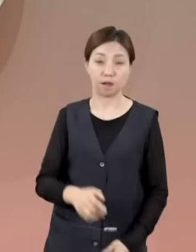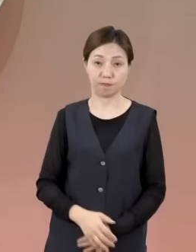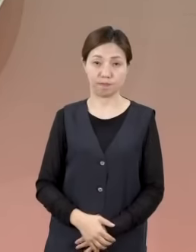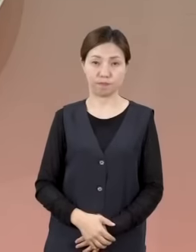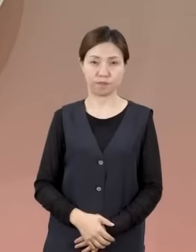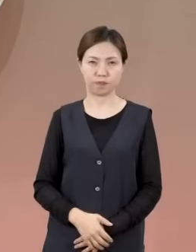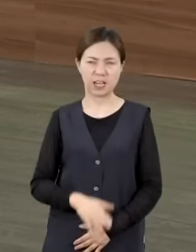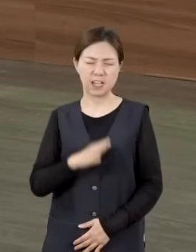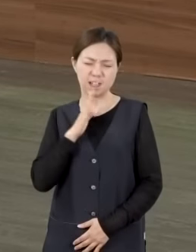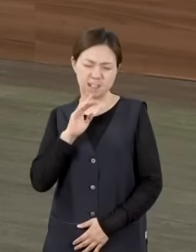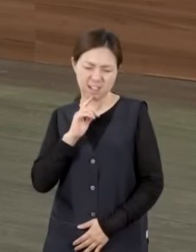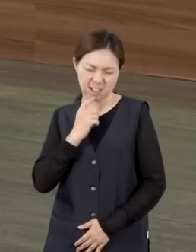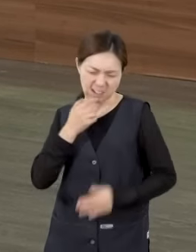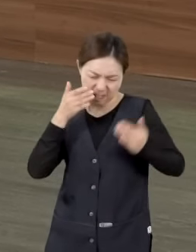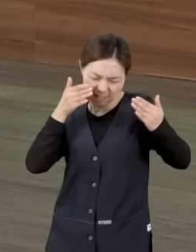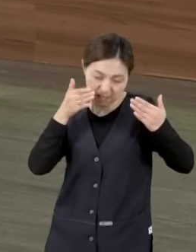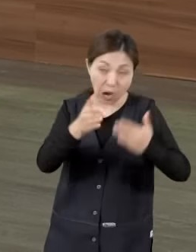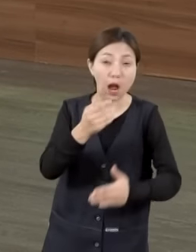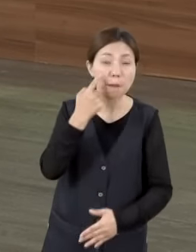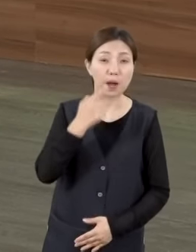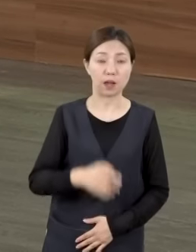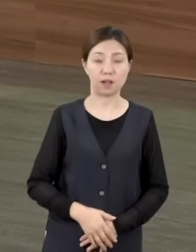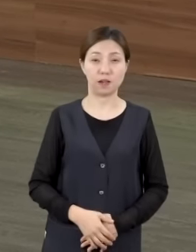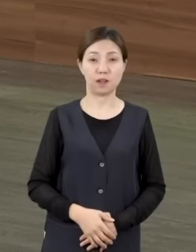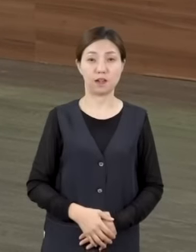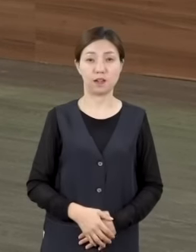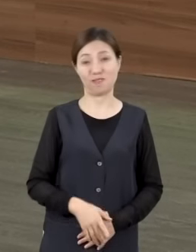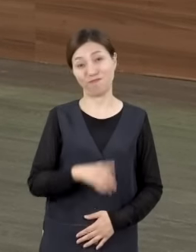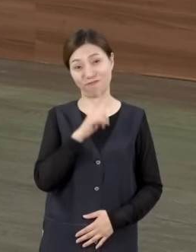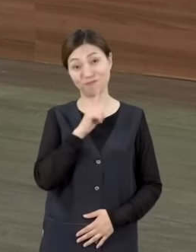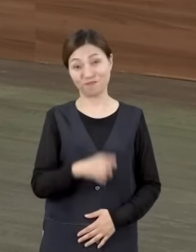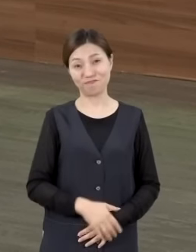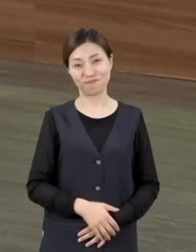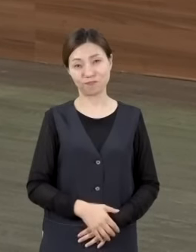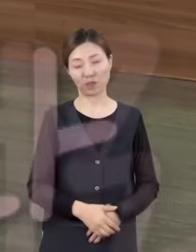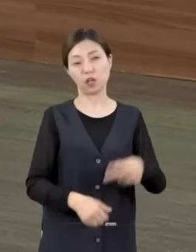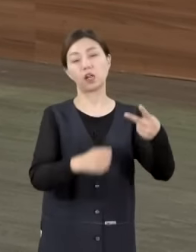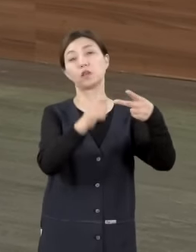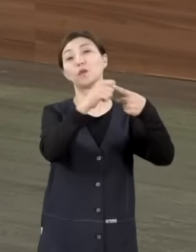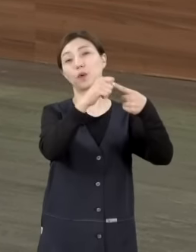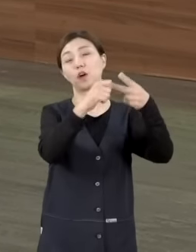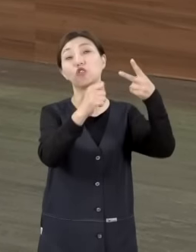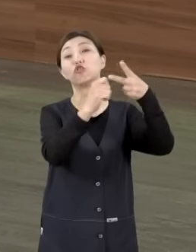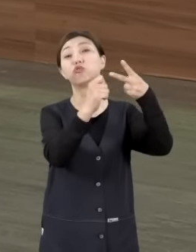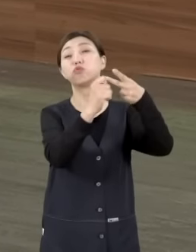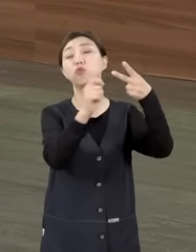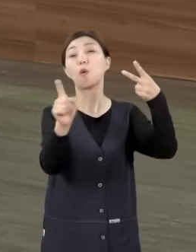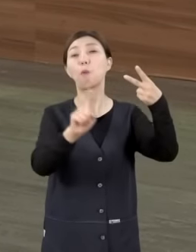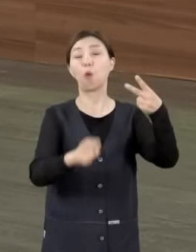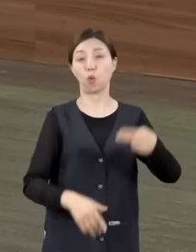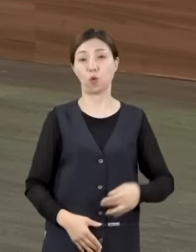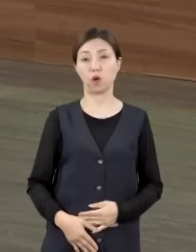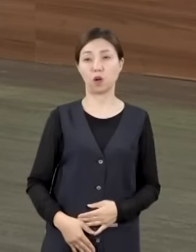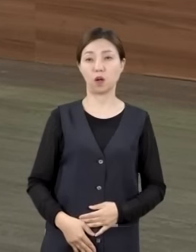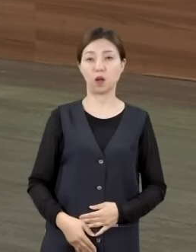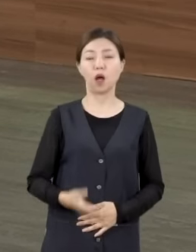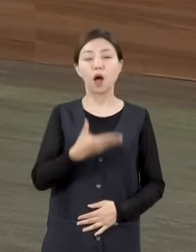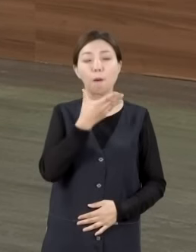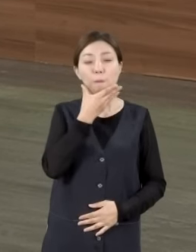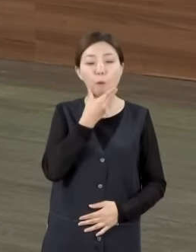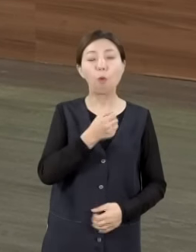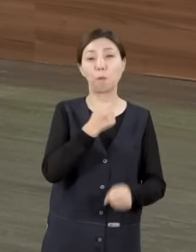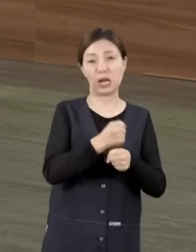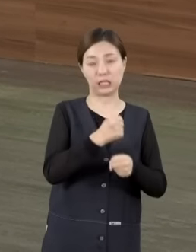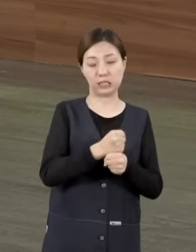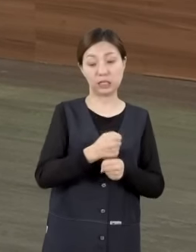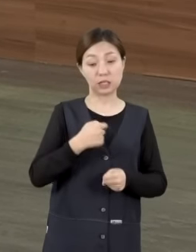표현하셨습니다 간절하게 기도해라 둘째 자꾸 복을 지어라